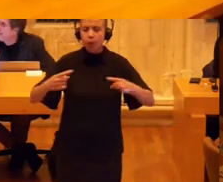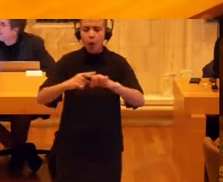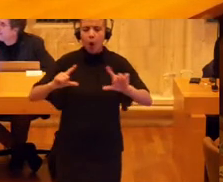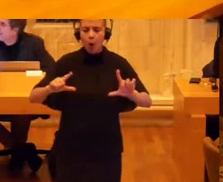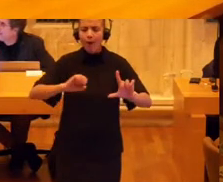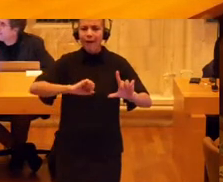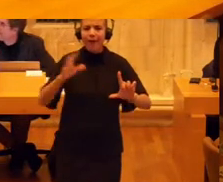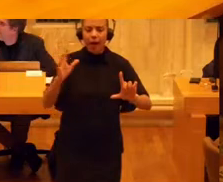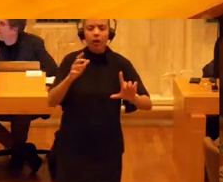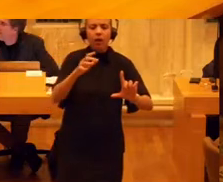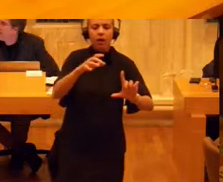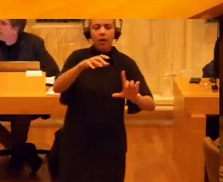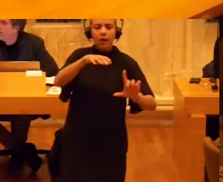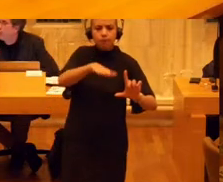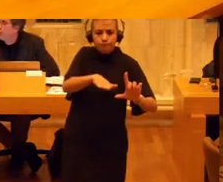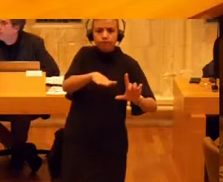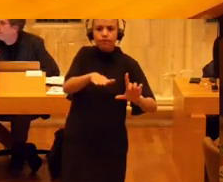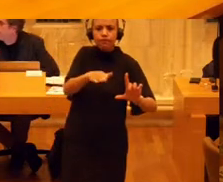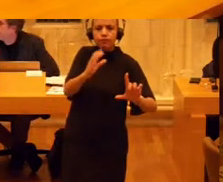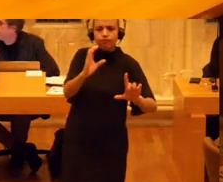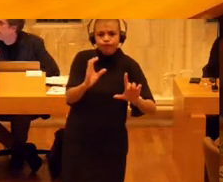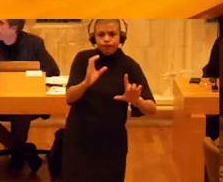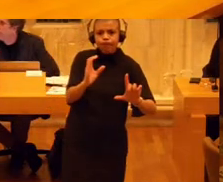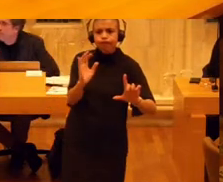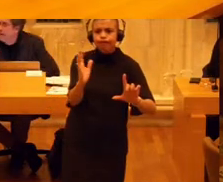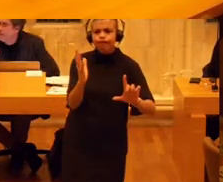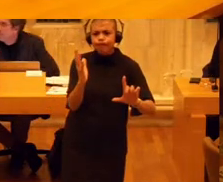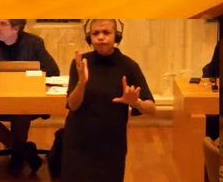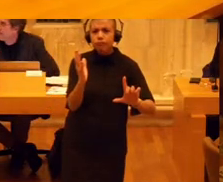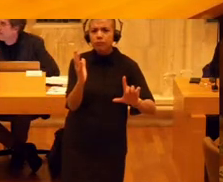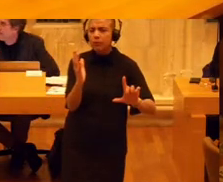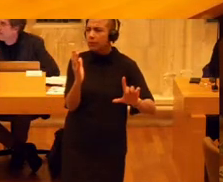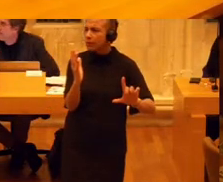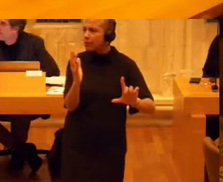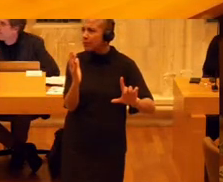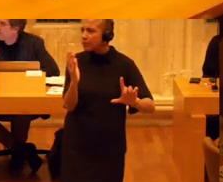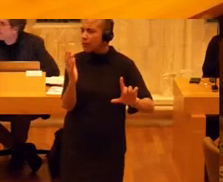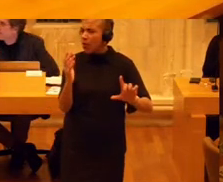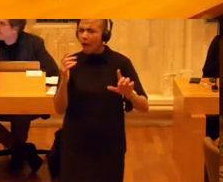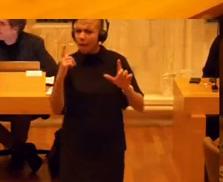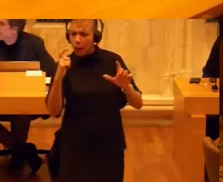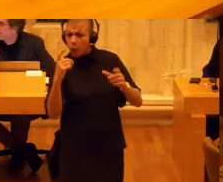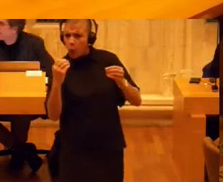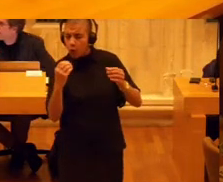te plaît. Le plan coupe ou la photo? Le plan coupe, ce sera beaucoup plus parlant.